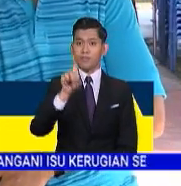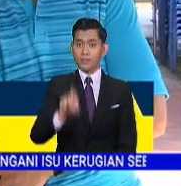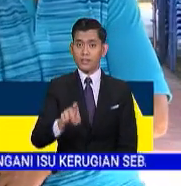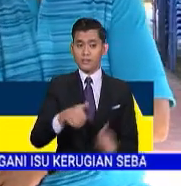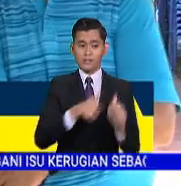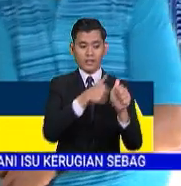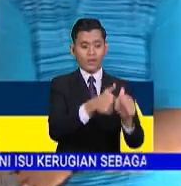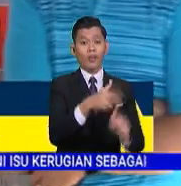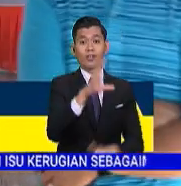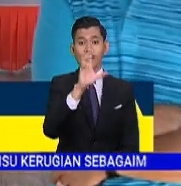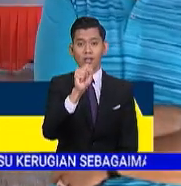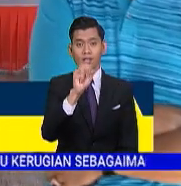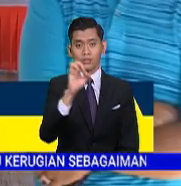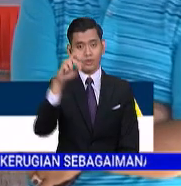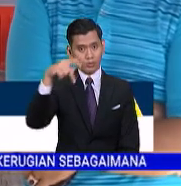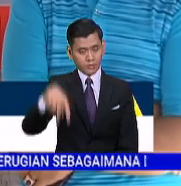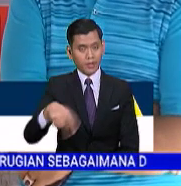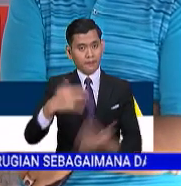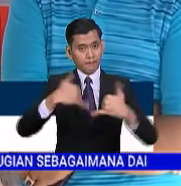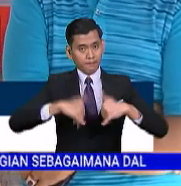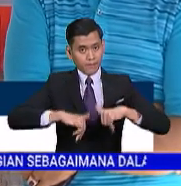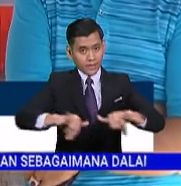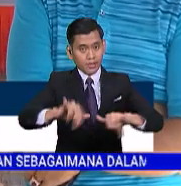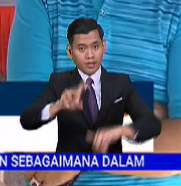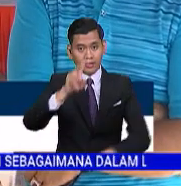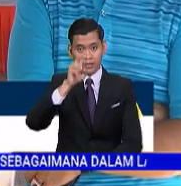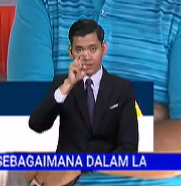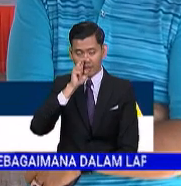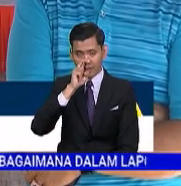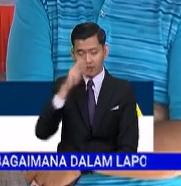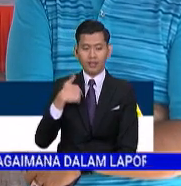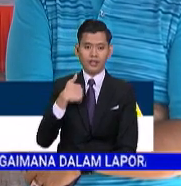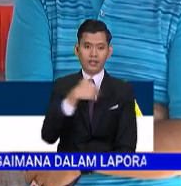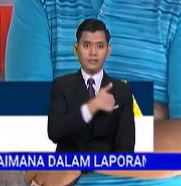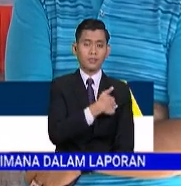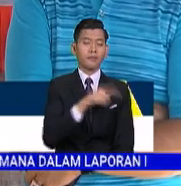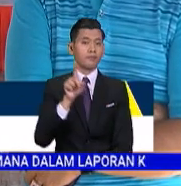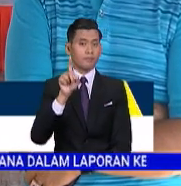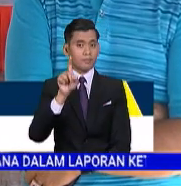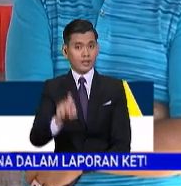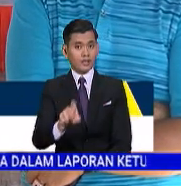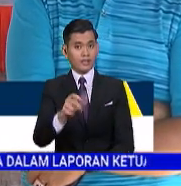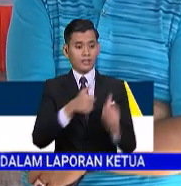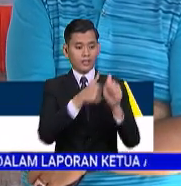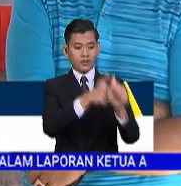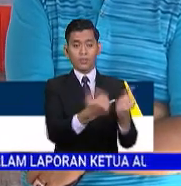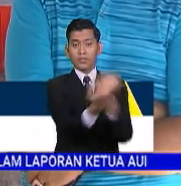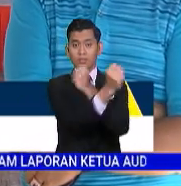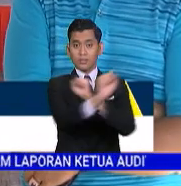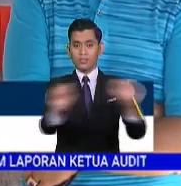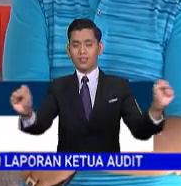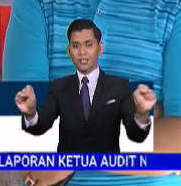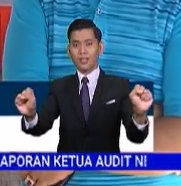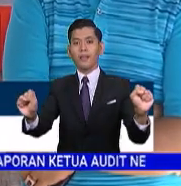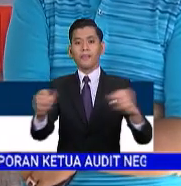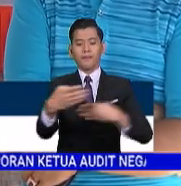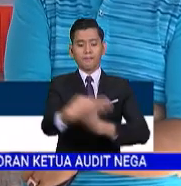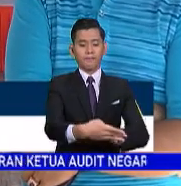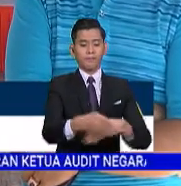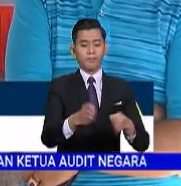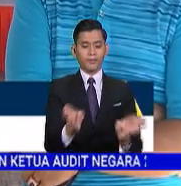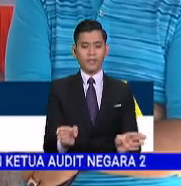nak masih lagi ketat dan kita ikut melalui semua yang kita sediakan tentang bilik gerakan